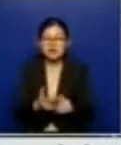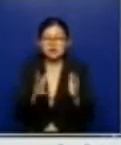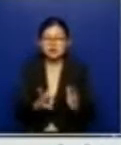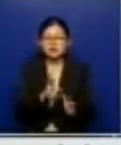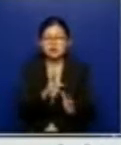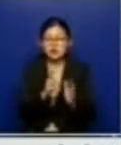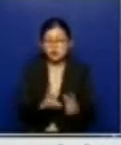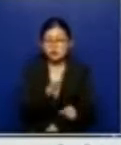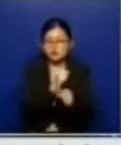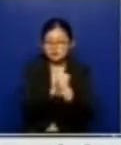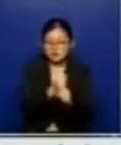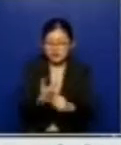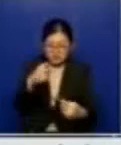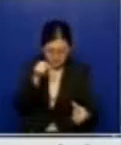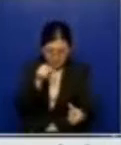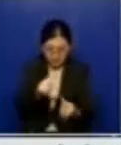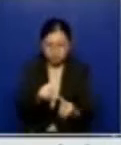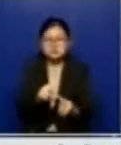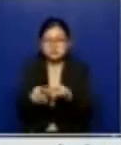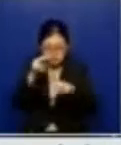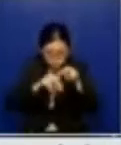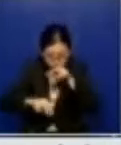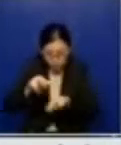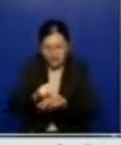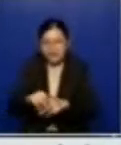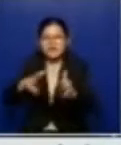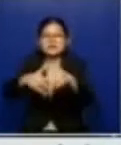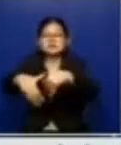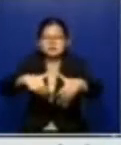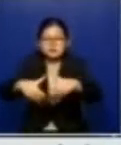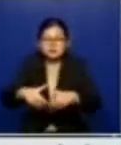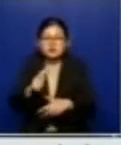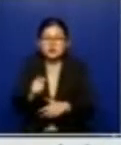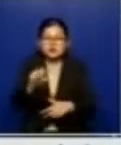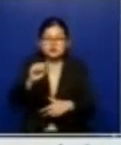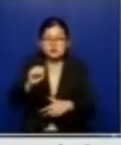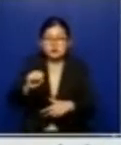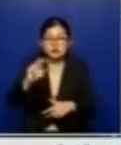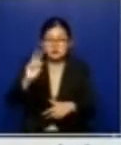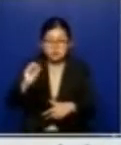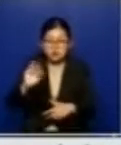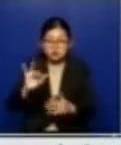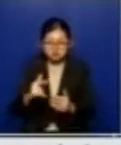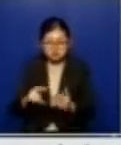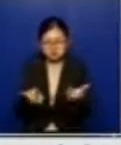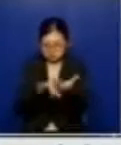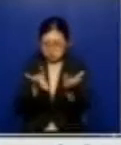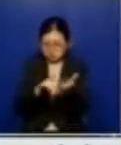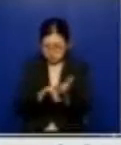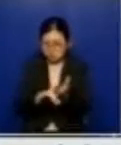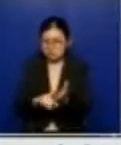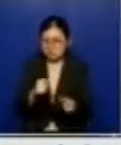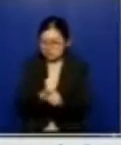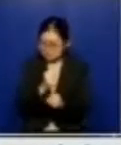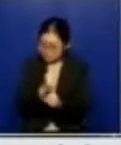รที่เข้าถึงชุมชนผมขอเสนอแนะนะครับอสมเนี่ยนะครับมีคุณภาพมีศักยภาพ